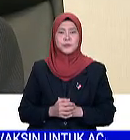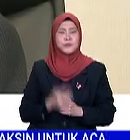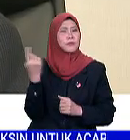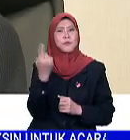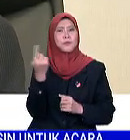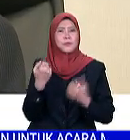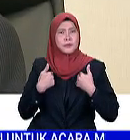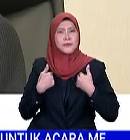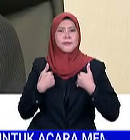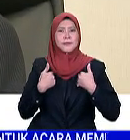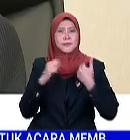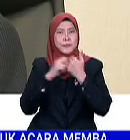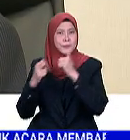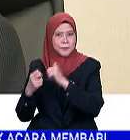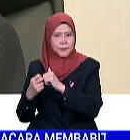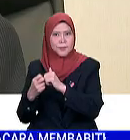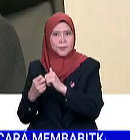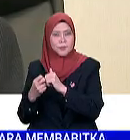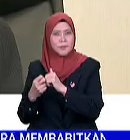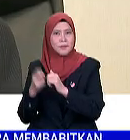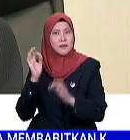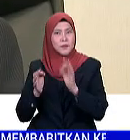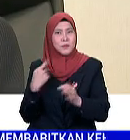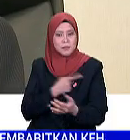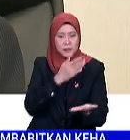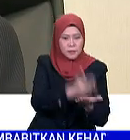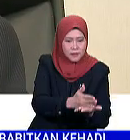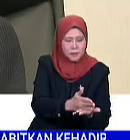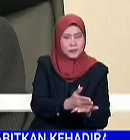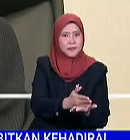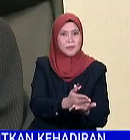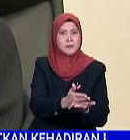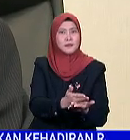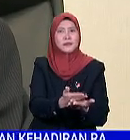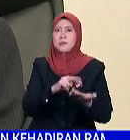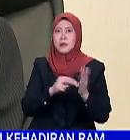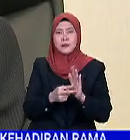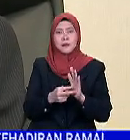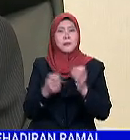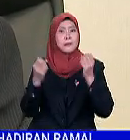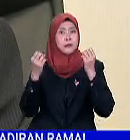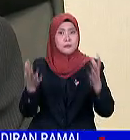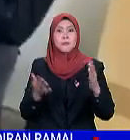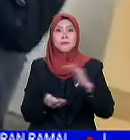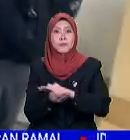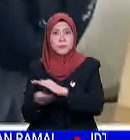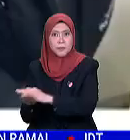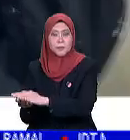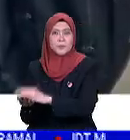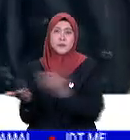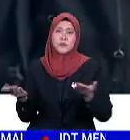dan bila kita benteras sendi dia akan pecahan terlalu banyak contohnyaalah